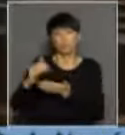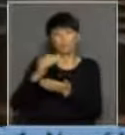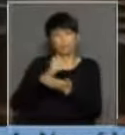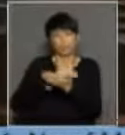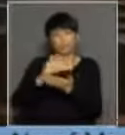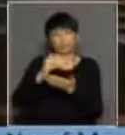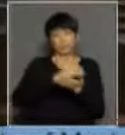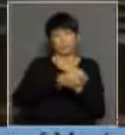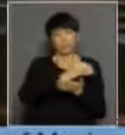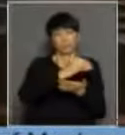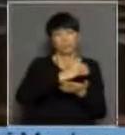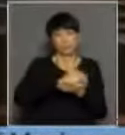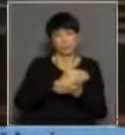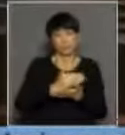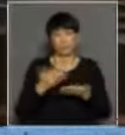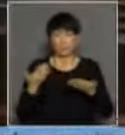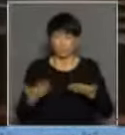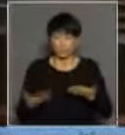向。